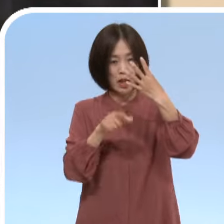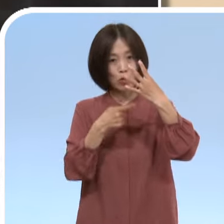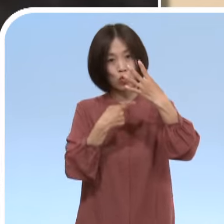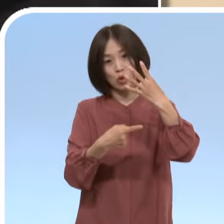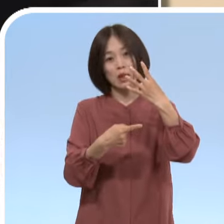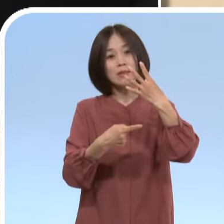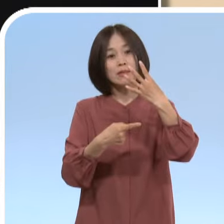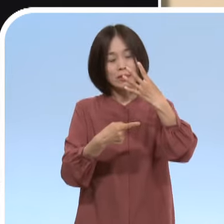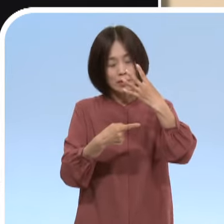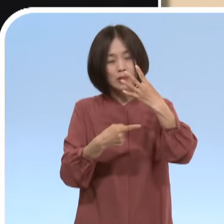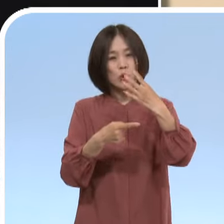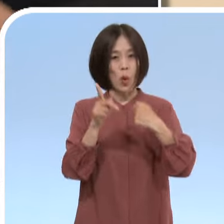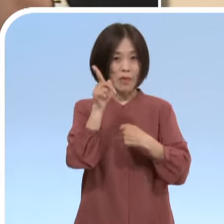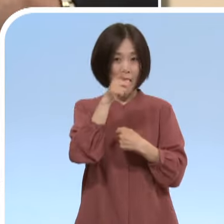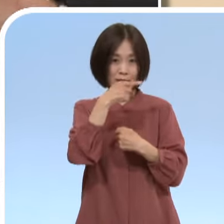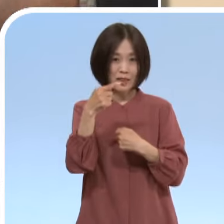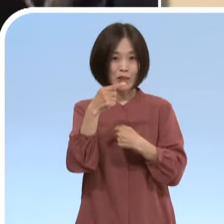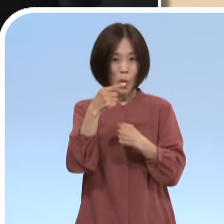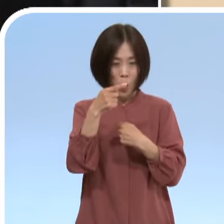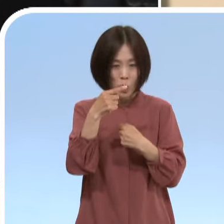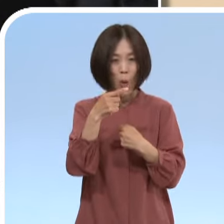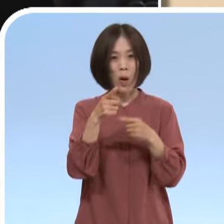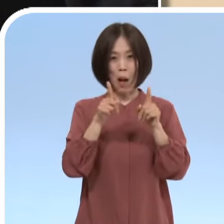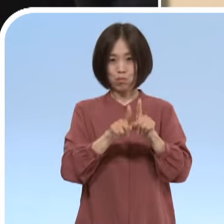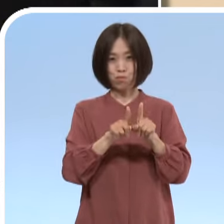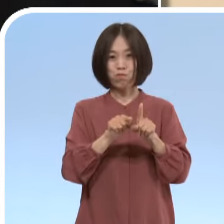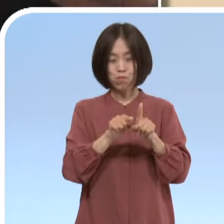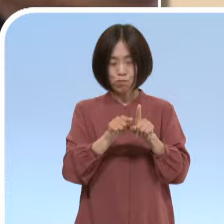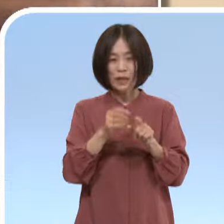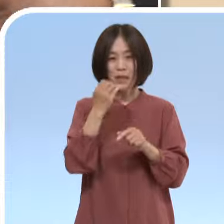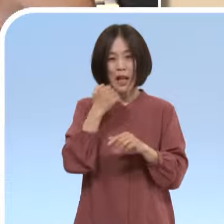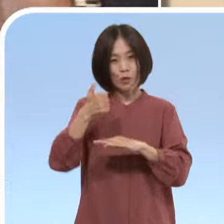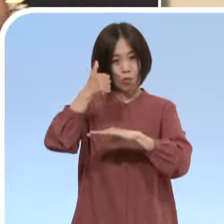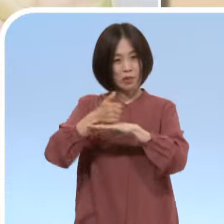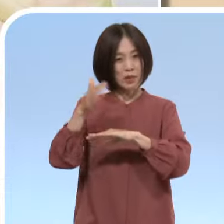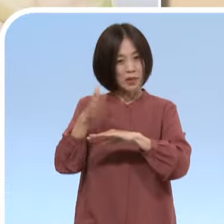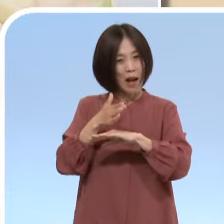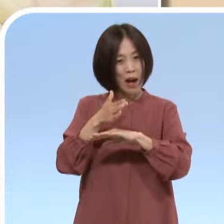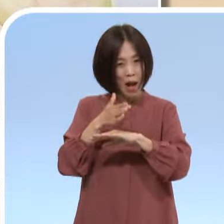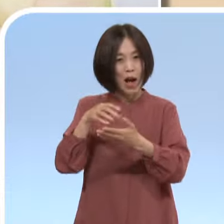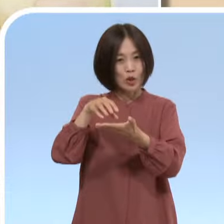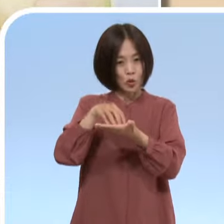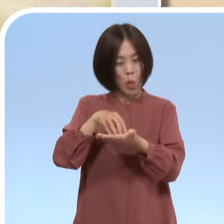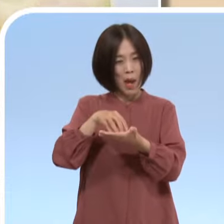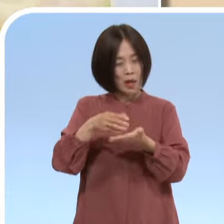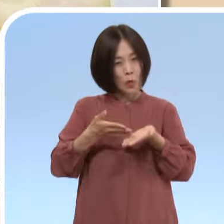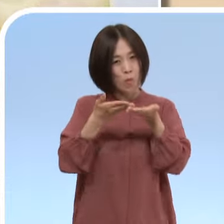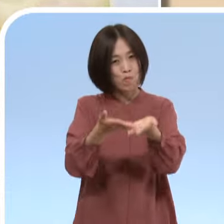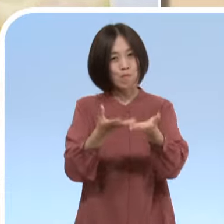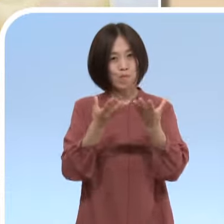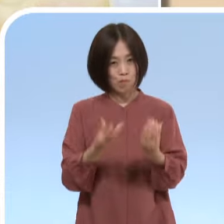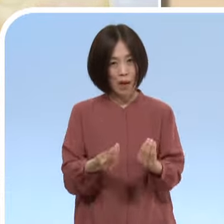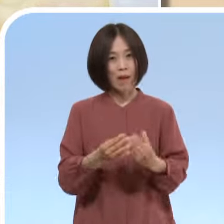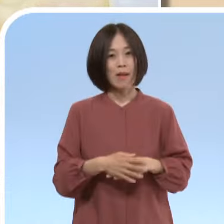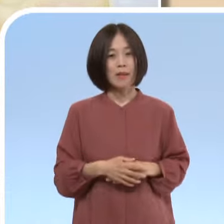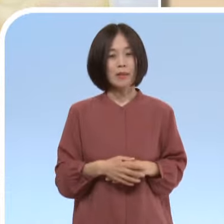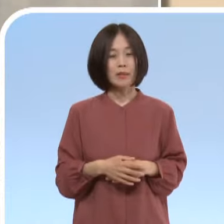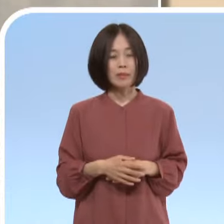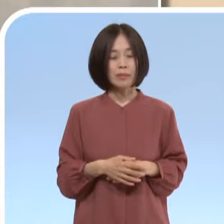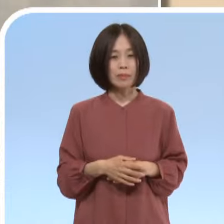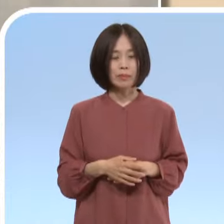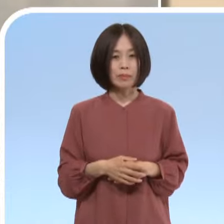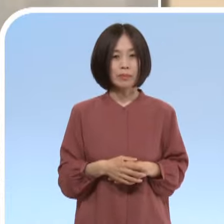した4月1日、その第1号となるカップルに斉藤知事から届け出受理証明書が手渡されました